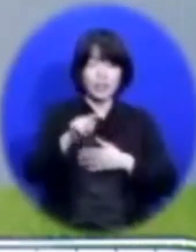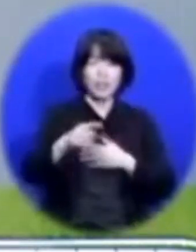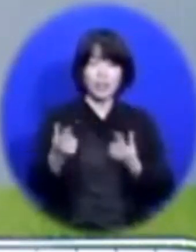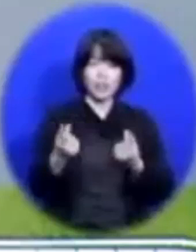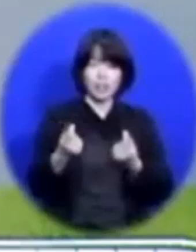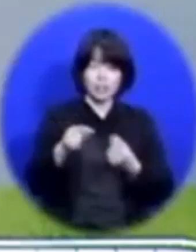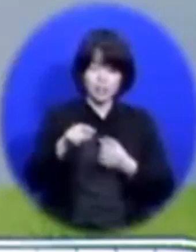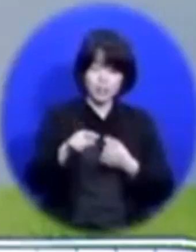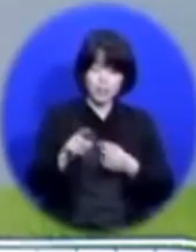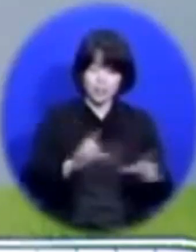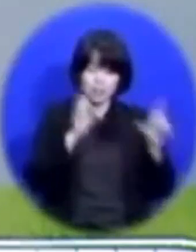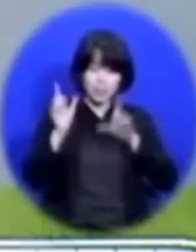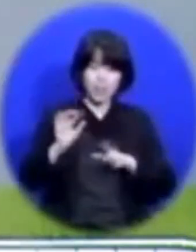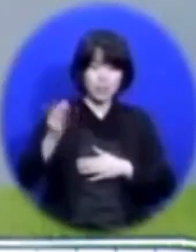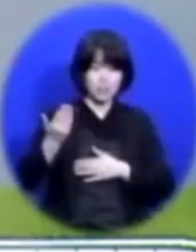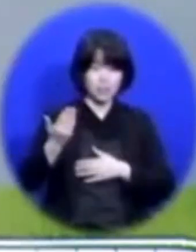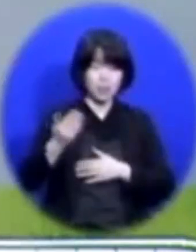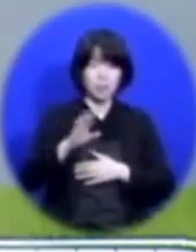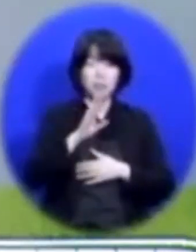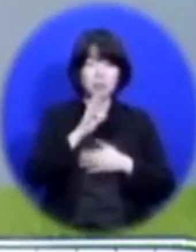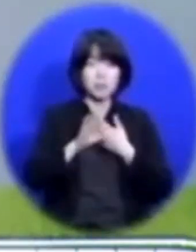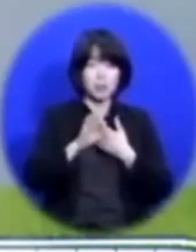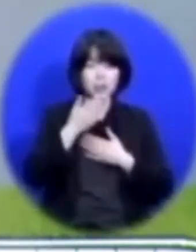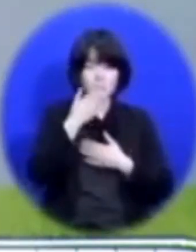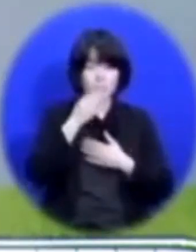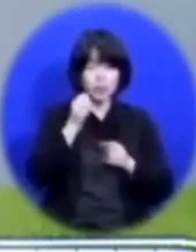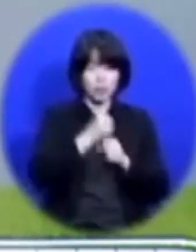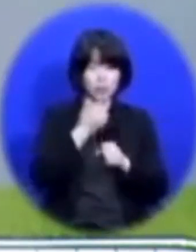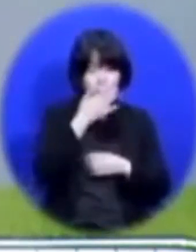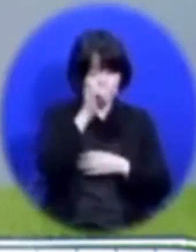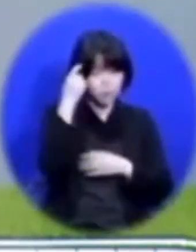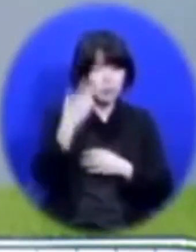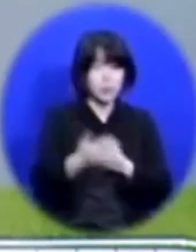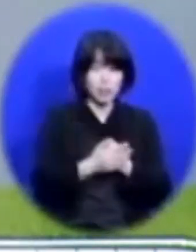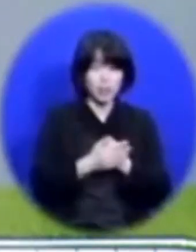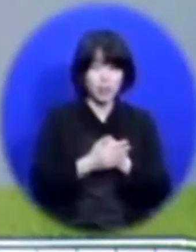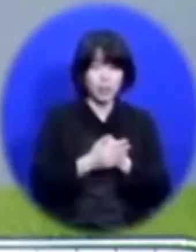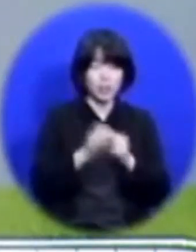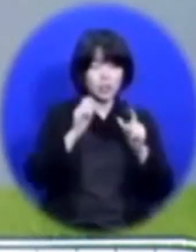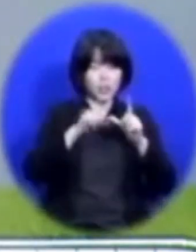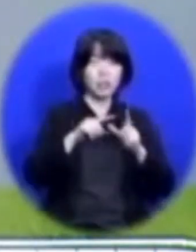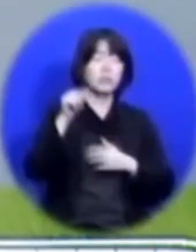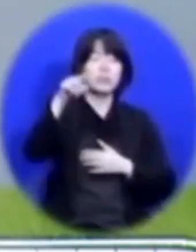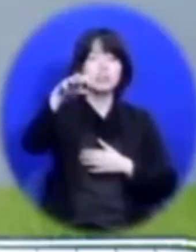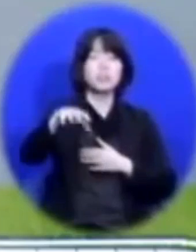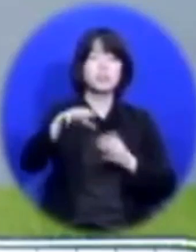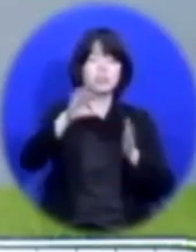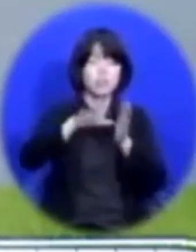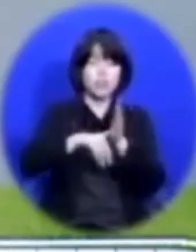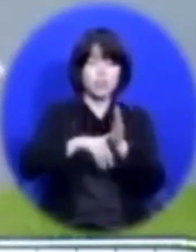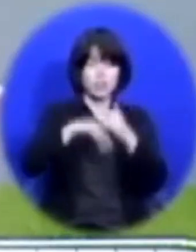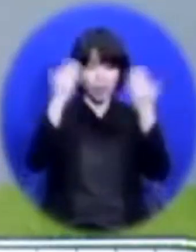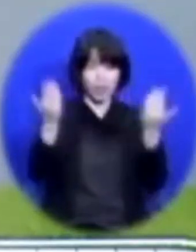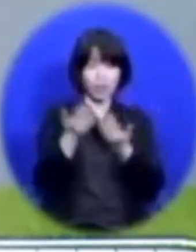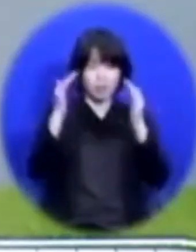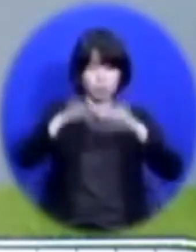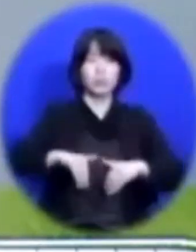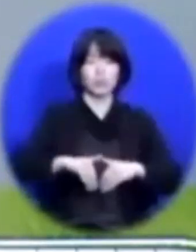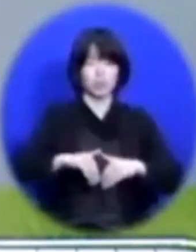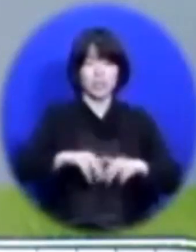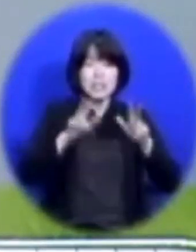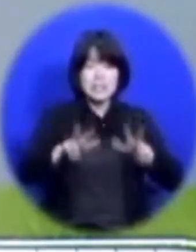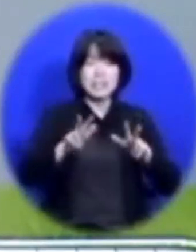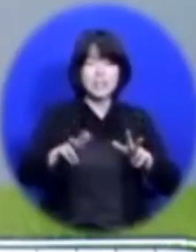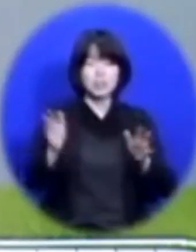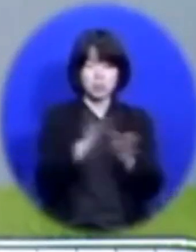은퇴할때까지기다렸다가"이걸해야겠다"라고생각하면효과가있을거라고생각하세요? 대부분의사람들은그자리에서쓰러진다. 지금부터준비를시작